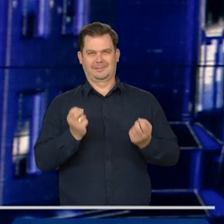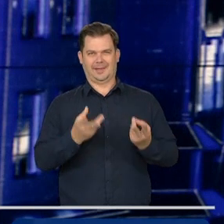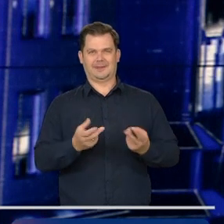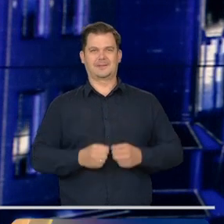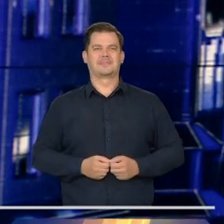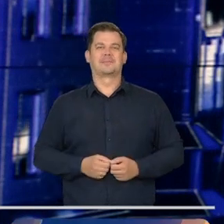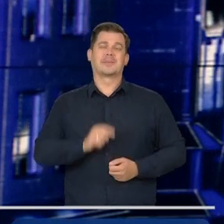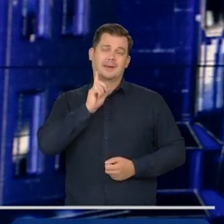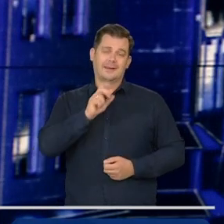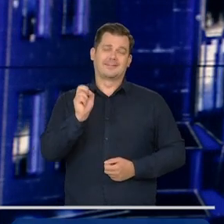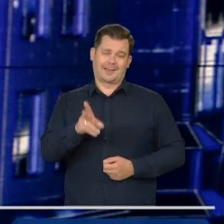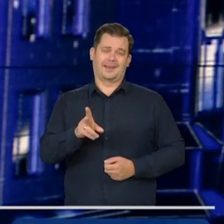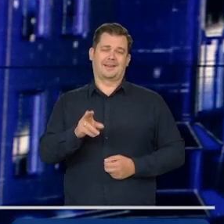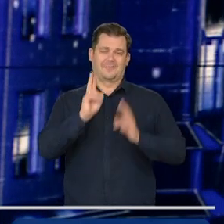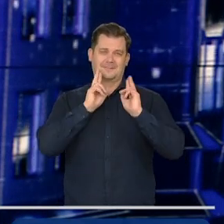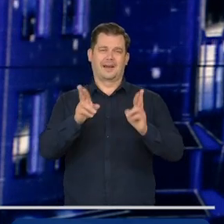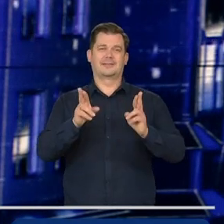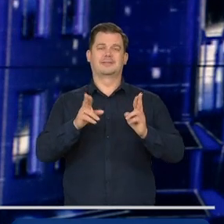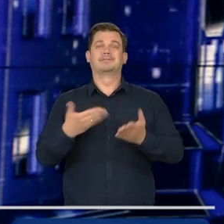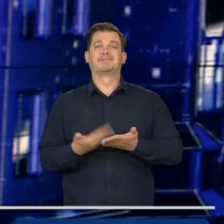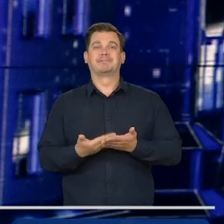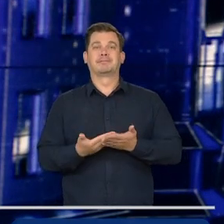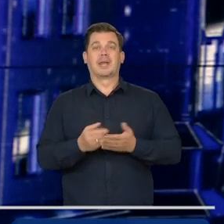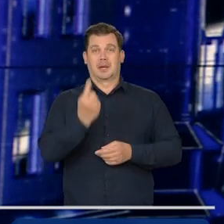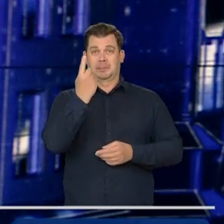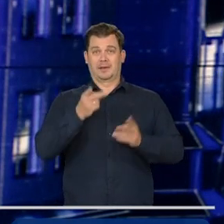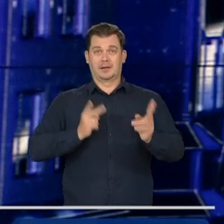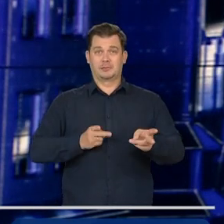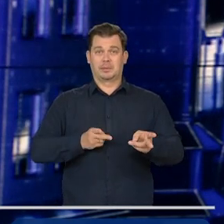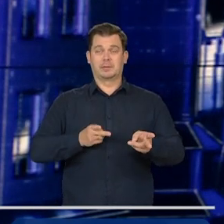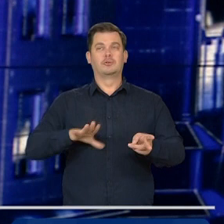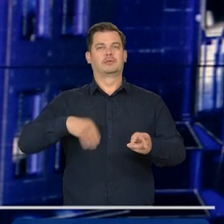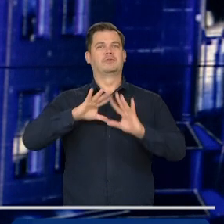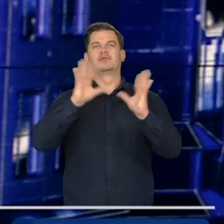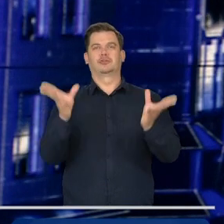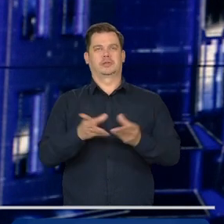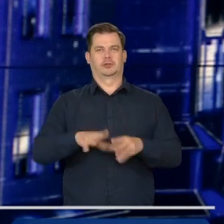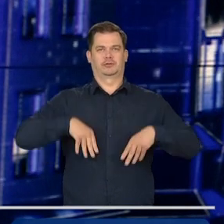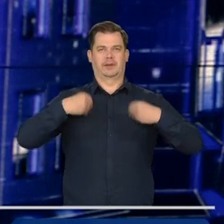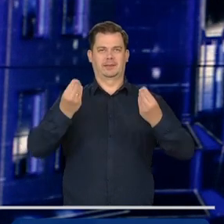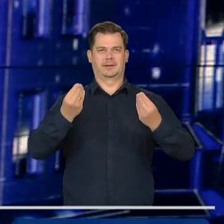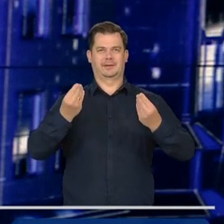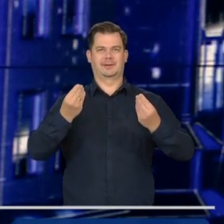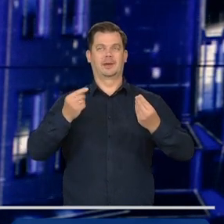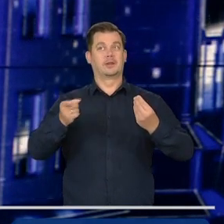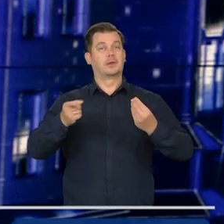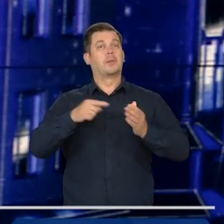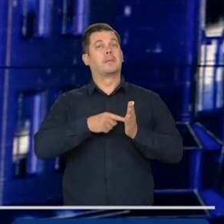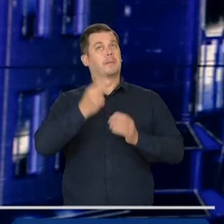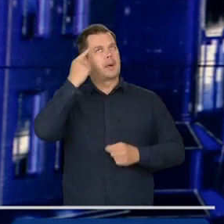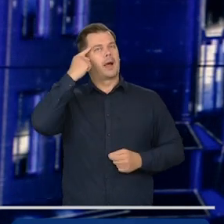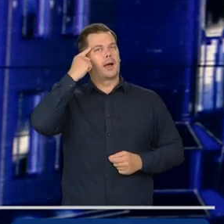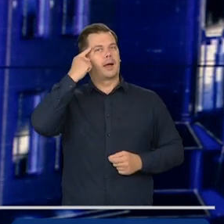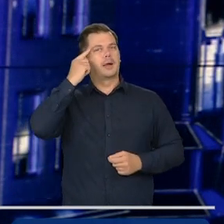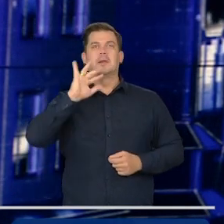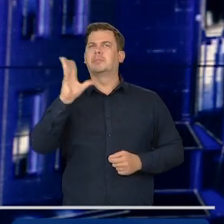jest tak, rzeczywiście, dlatego że 1 listopada to jest uroczystość Wszystkich Świętych. To jest uroczystość pokazująca taką nam